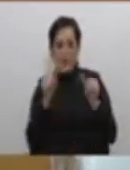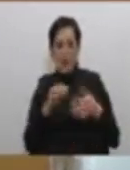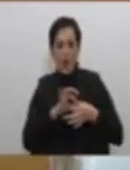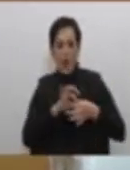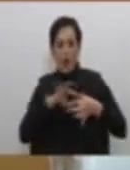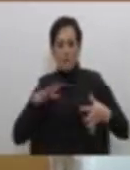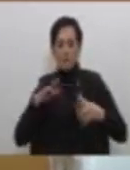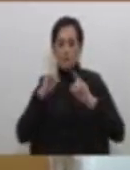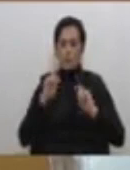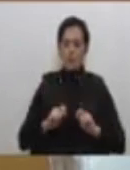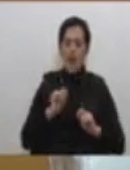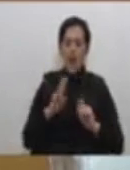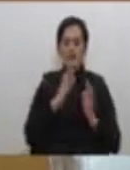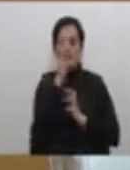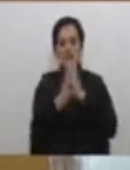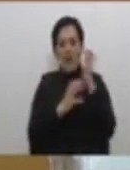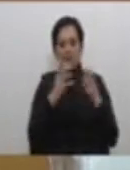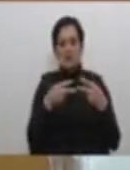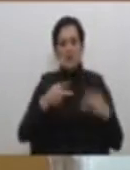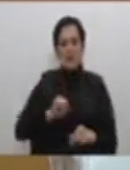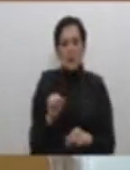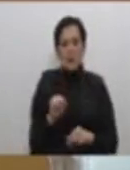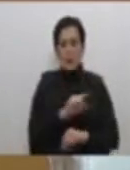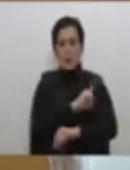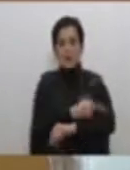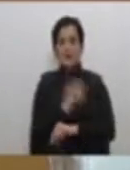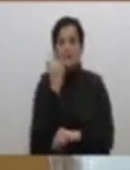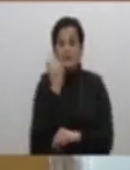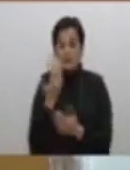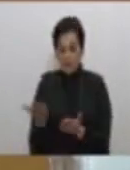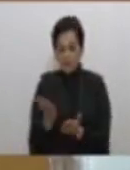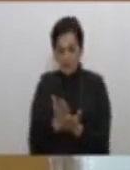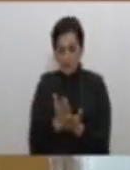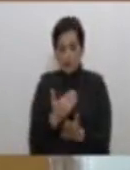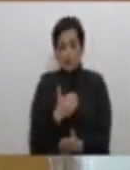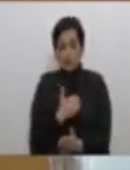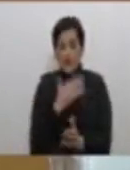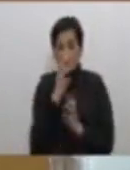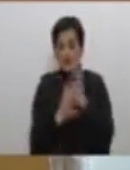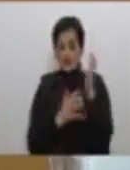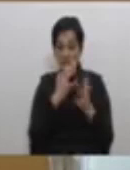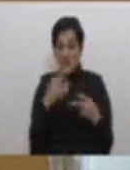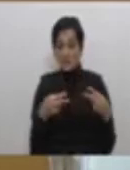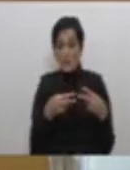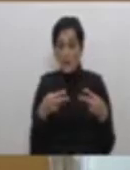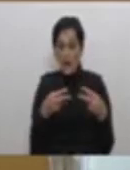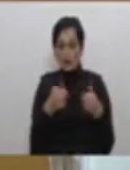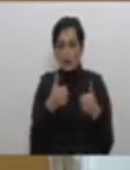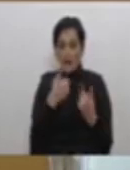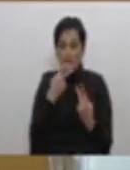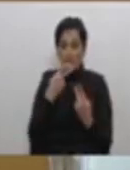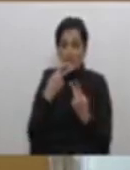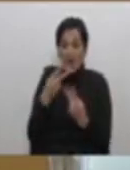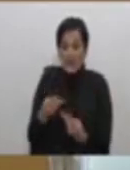ან საერთაშორისო თანამეგობრობის ძალისხმევას. სირცხვილეა, რომ ჩვენი საერთაშორისო პარტნიორები უფრო კარგად ხედავენ და